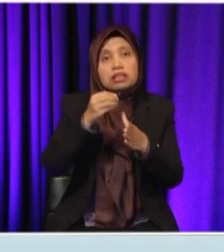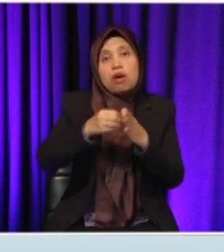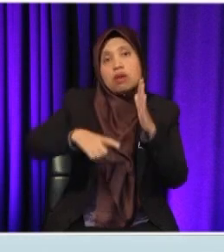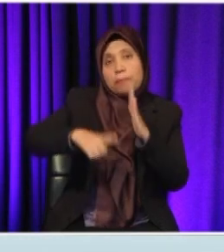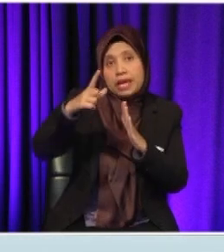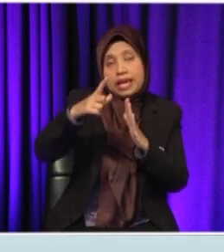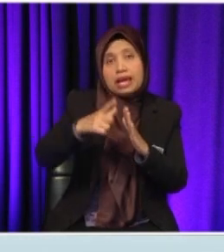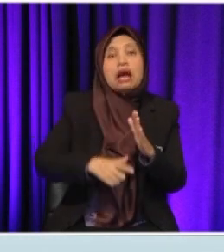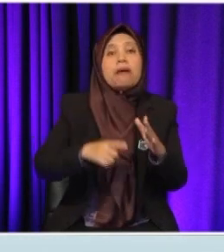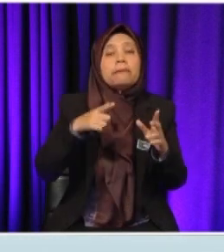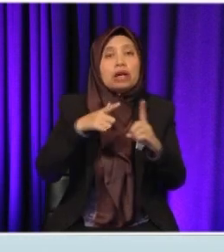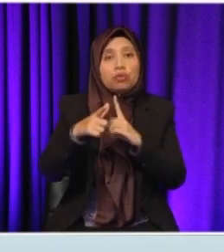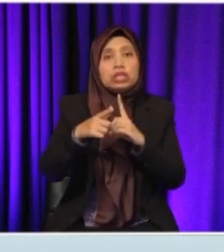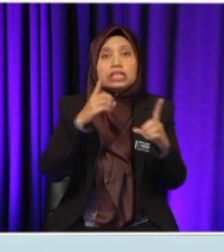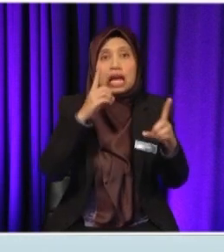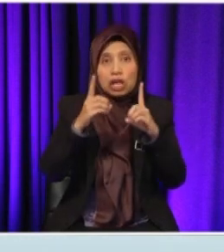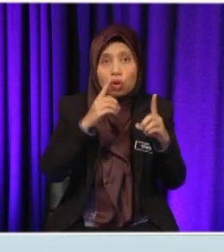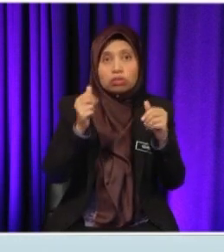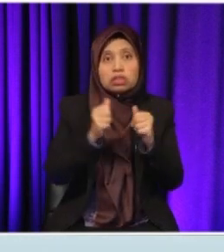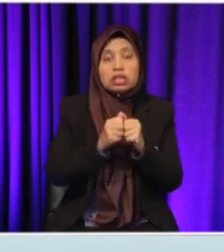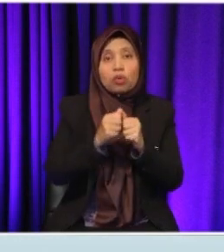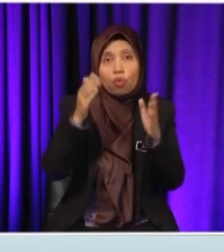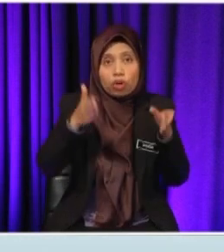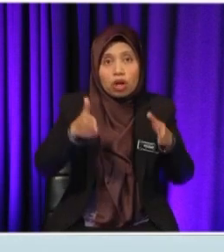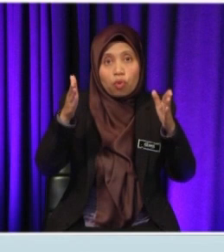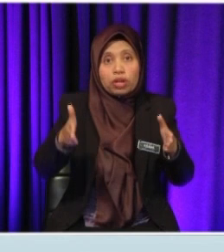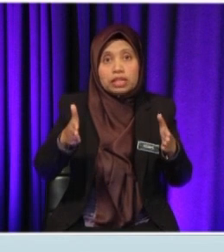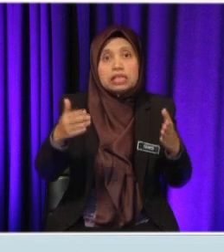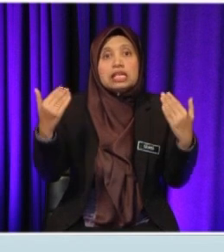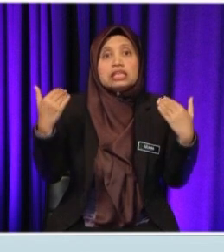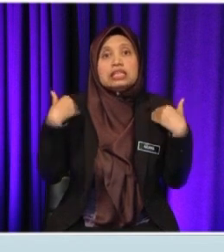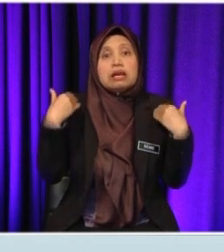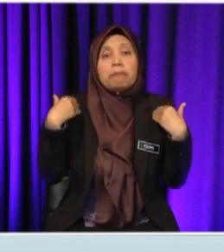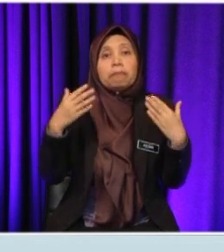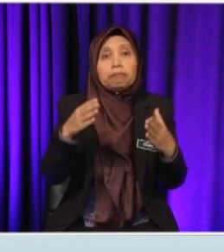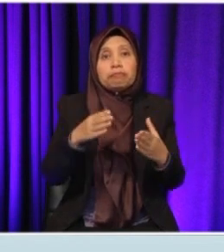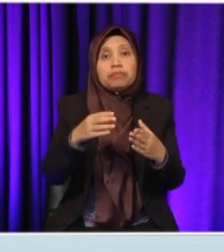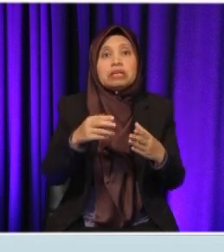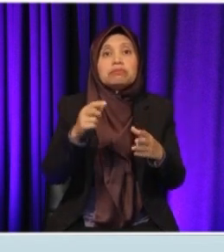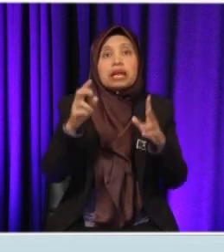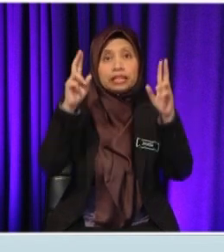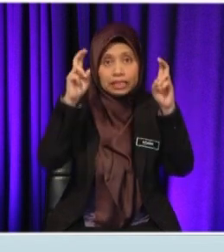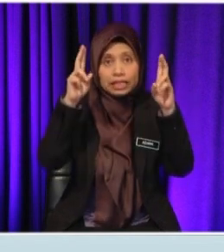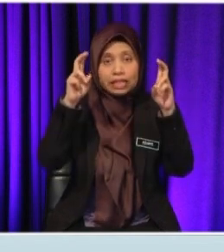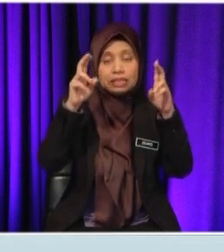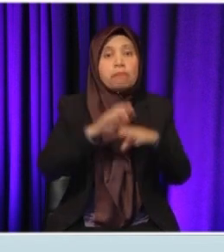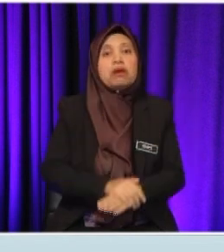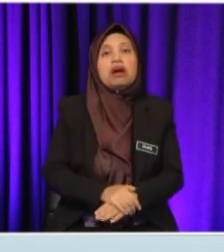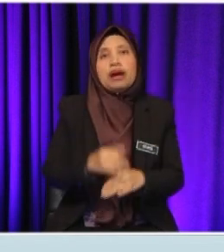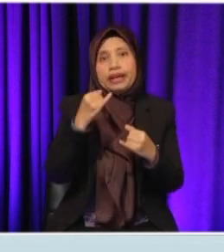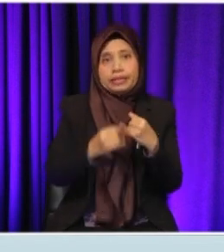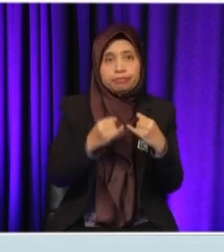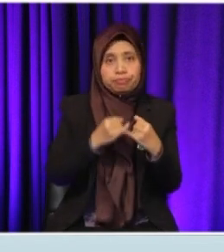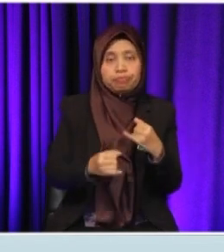watak. Melalui dialog antara watak-watak inilah biasanya tergambar pendapat atau fikiran berkaitan dengan tema. Dan yang terakhir